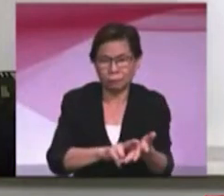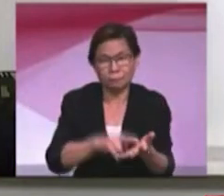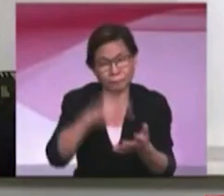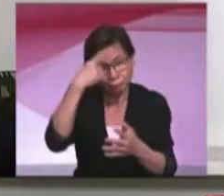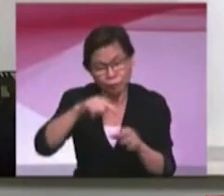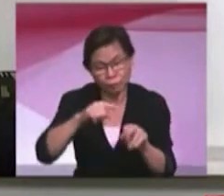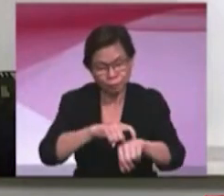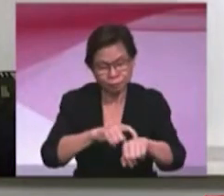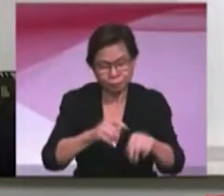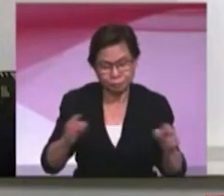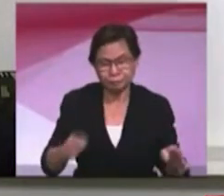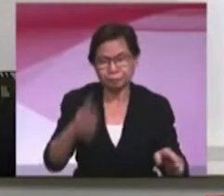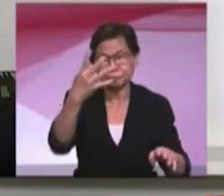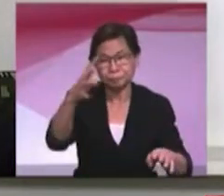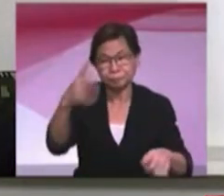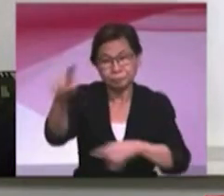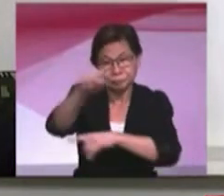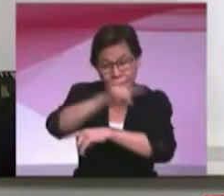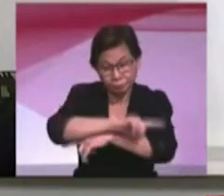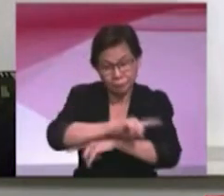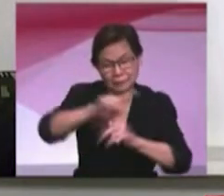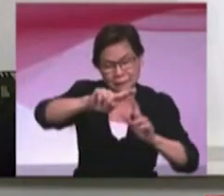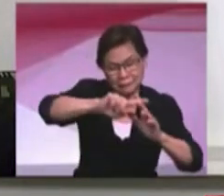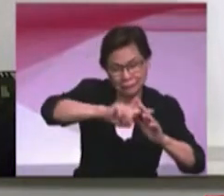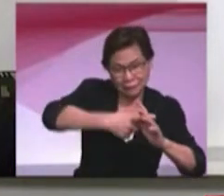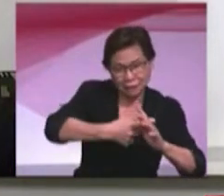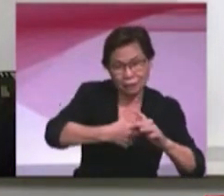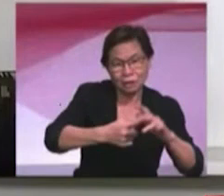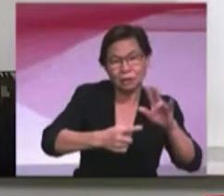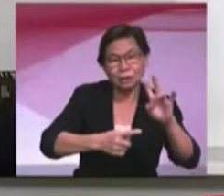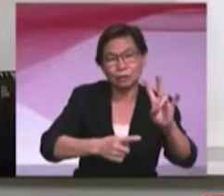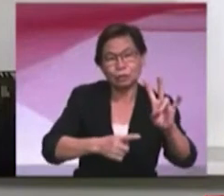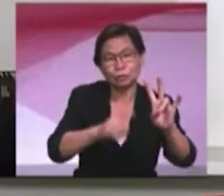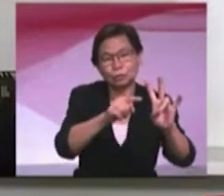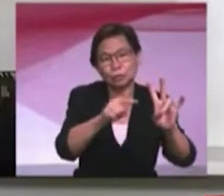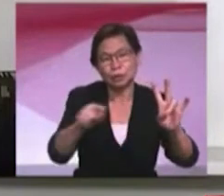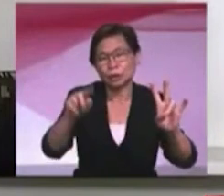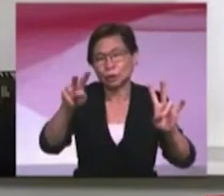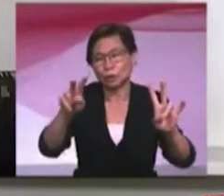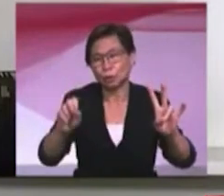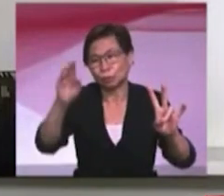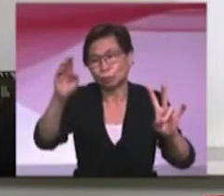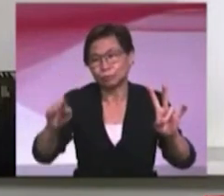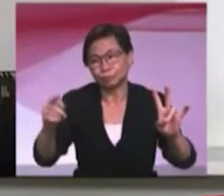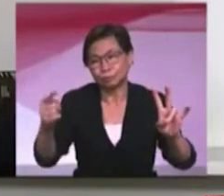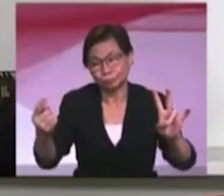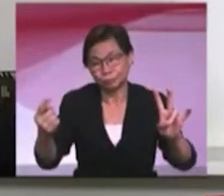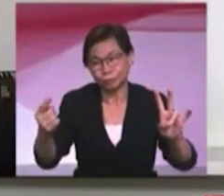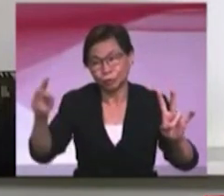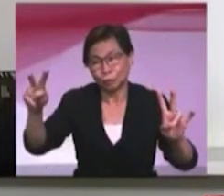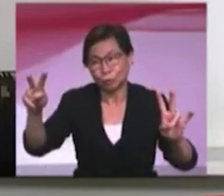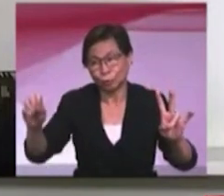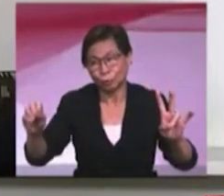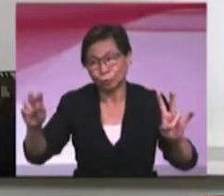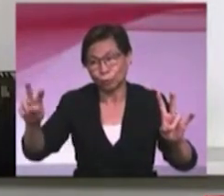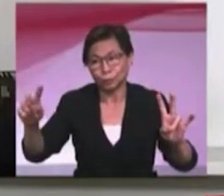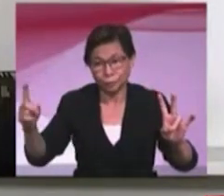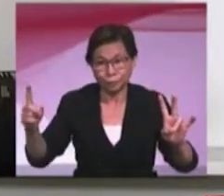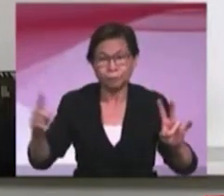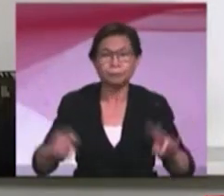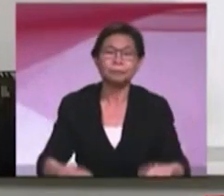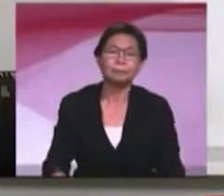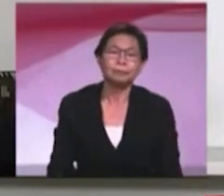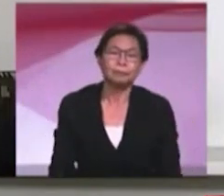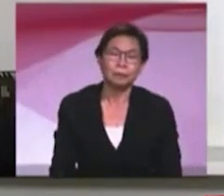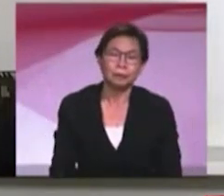dicatatkan bagi tempoh 14 hari bermula 7 hingga 20 Januari